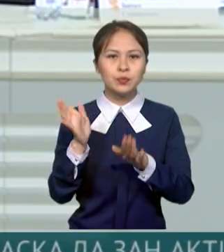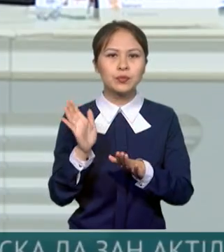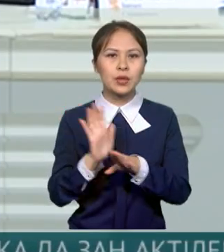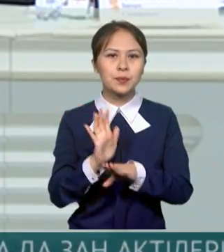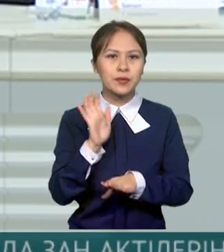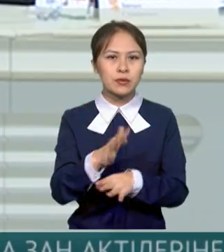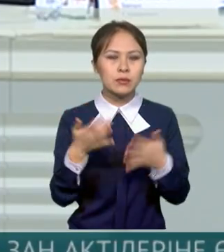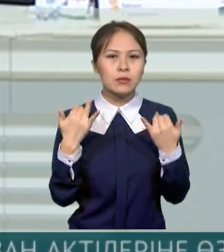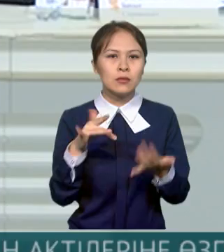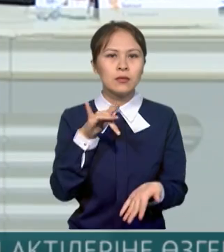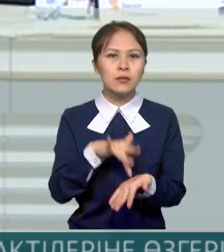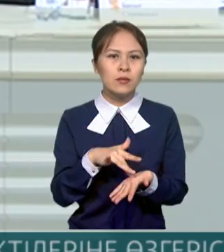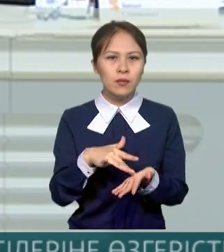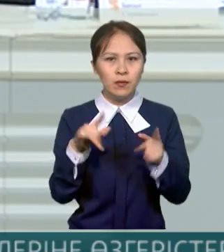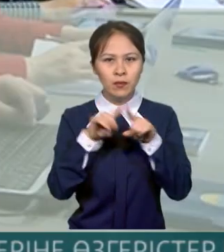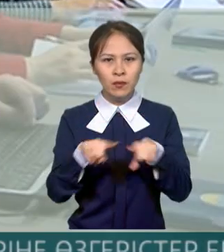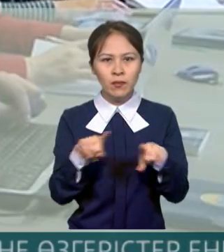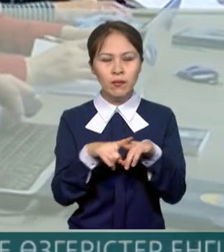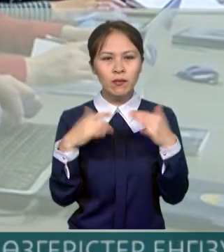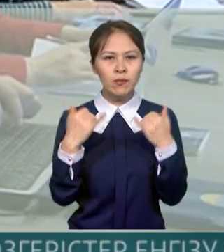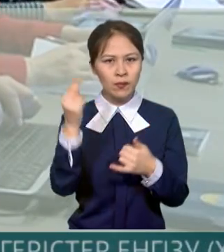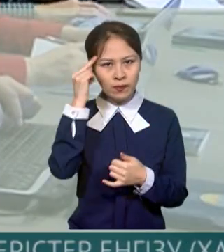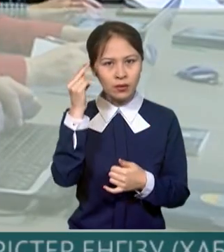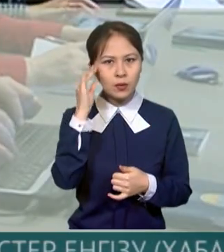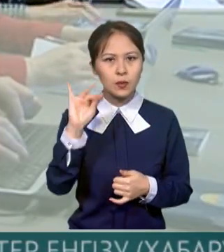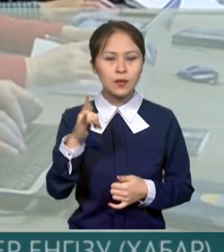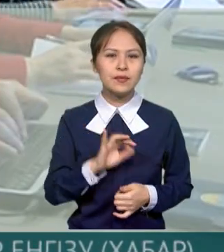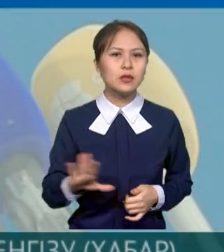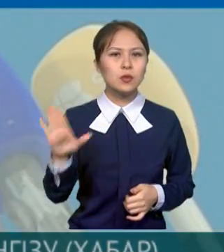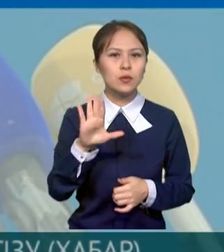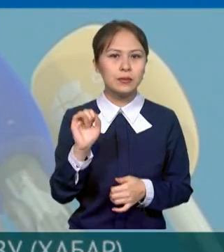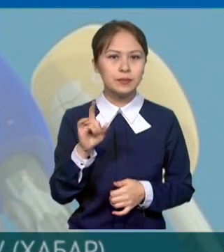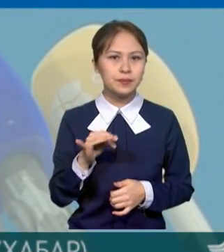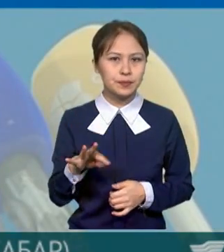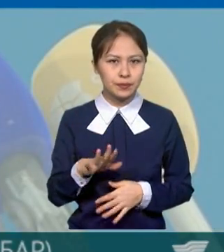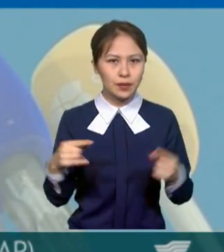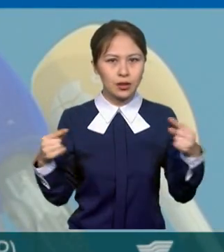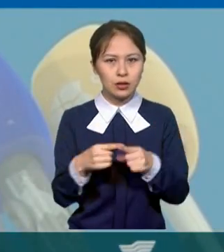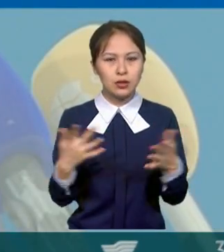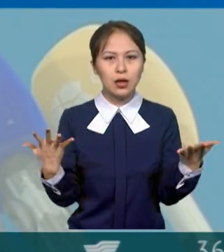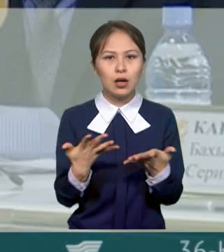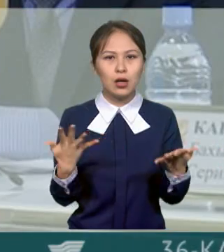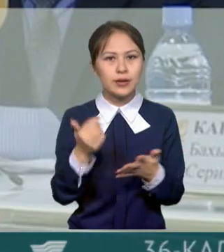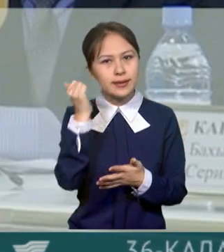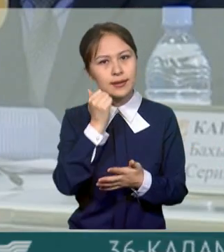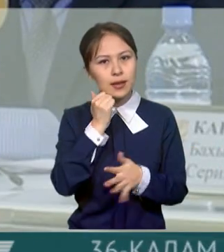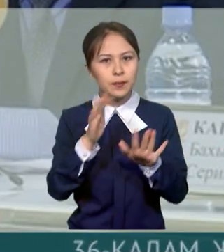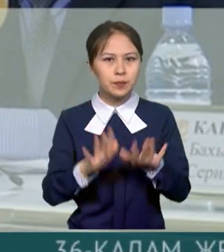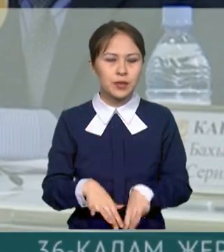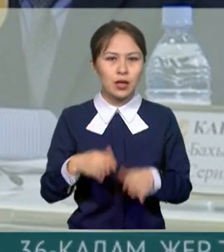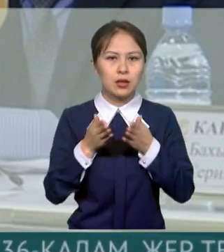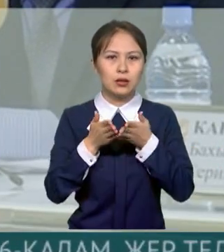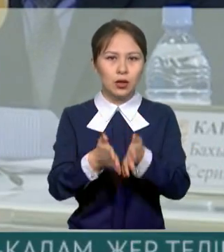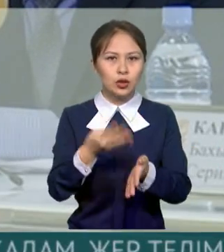Бұл туралы бүгін орталық коммуникациялар қызметінде айтылды. Бүгінде Қытай мен Оңтүстік Шығыс Азия мемлекеттері жүктерін кәрі құрлыққа теңіз